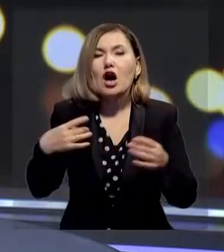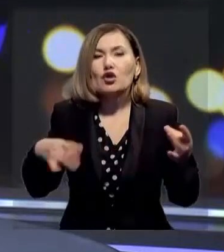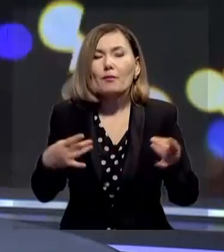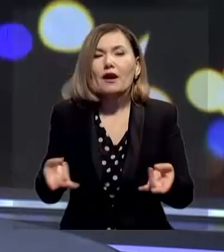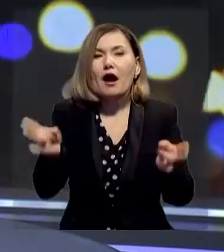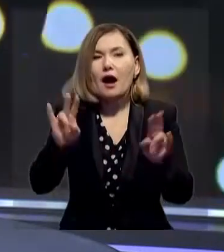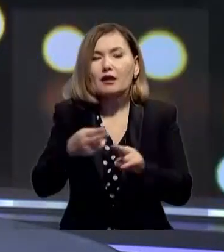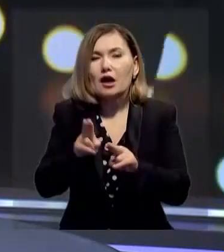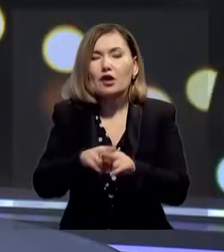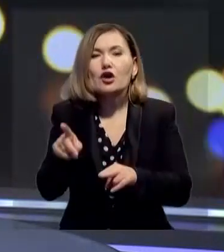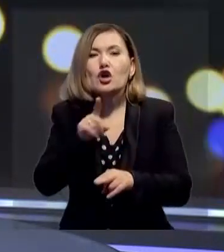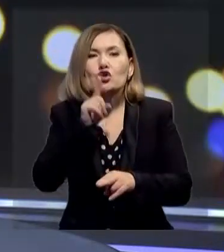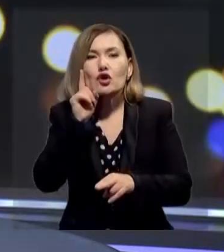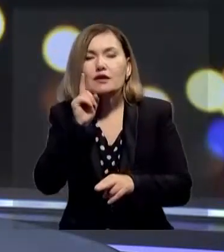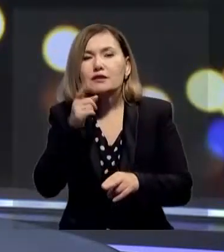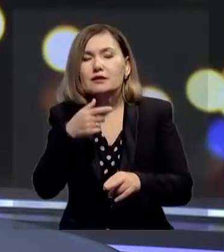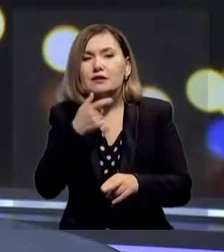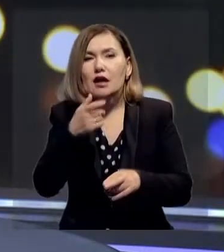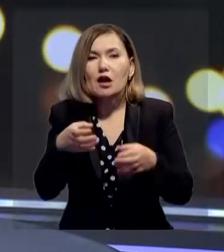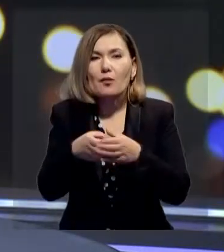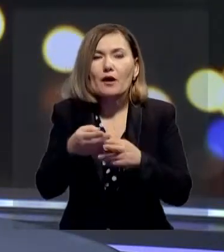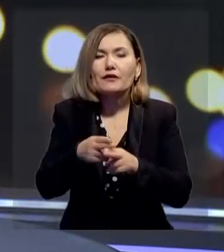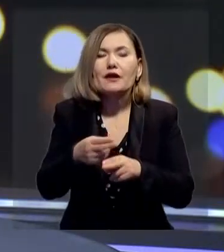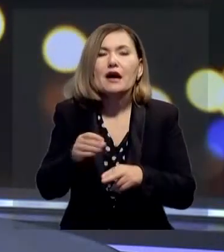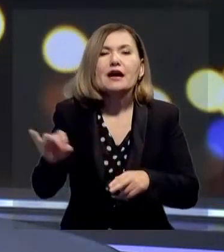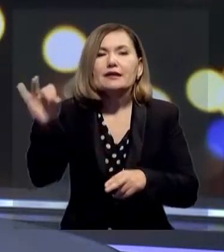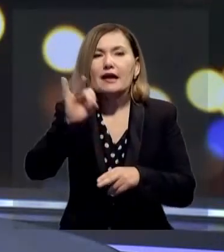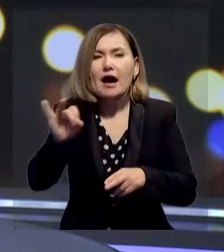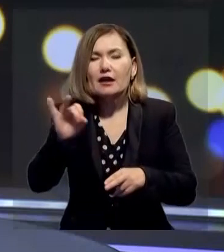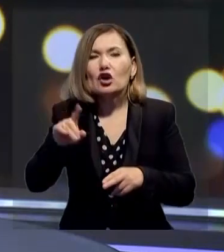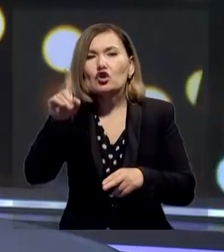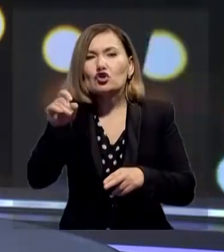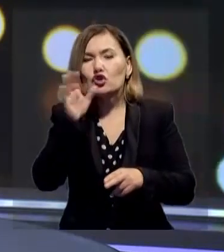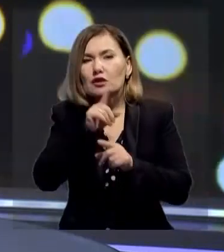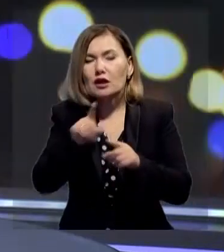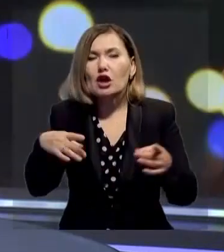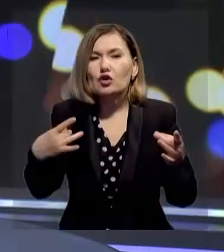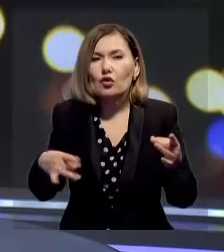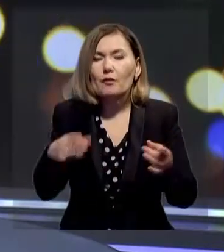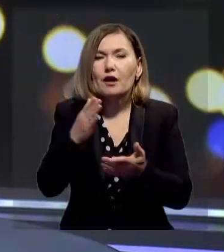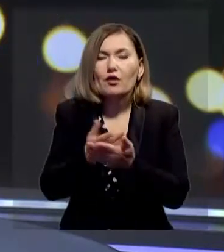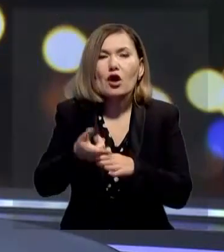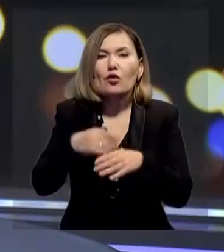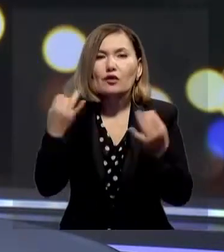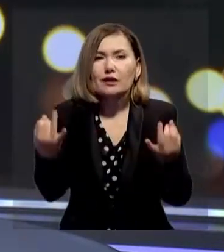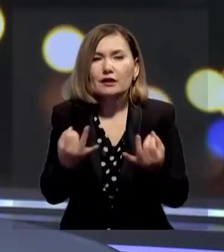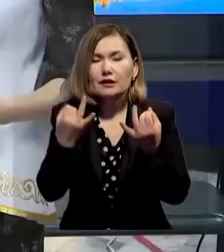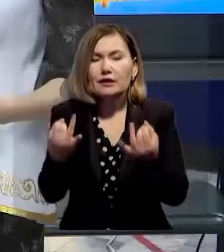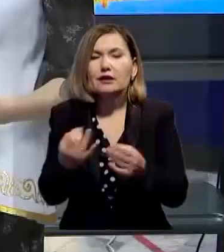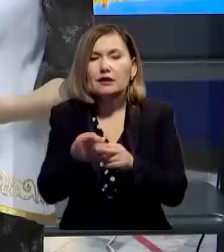болып өнерпаз жастар тамашалады. Шеберлер тарихи ғасырдан асатын ұлттық аспаптар жайлы жұрт біле бермейтін деректермен